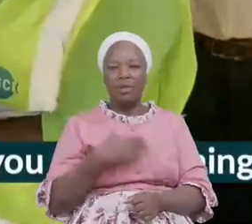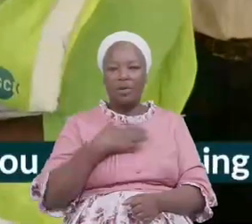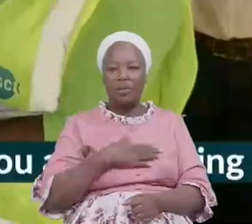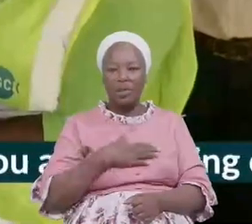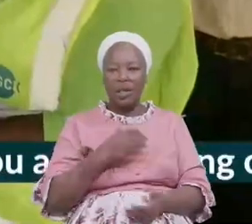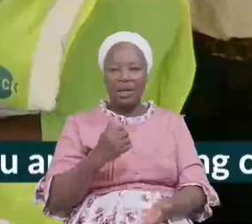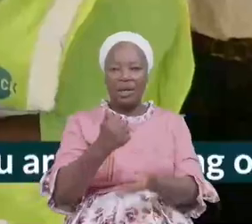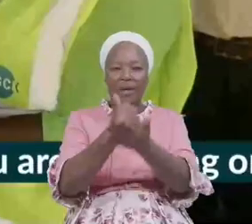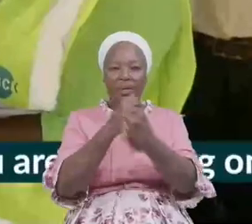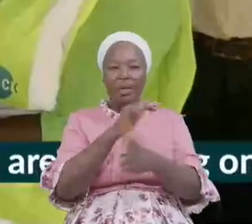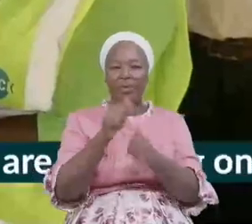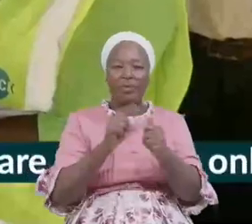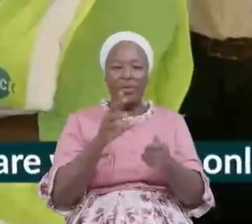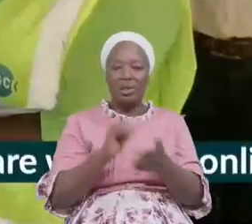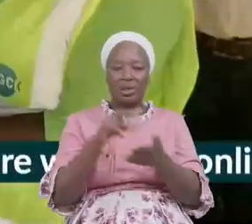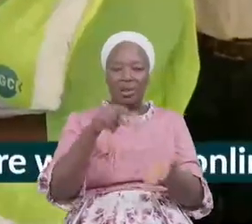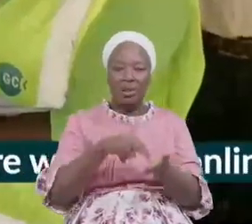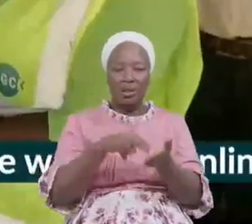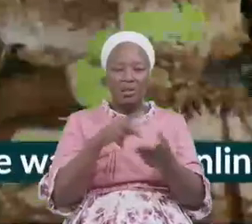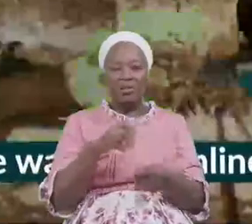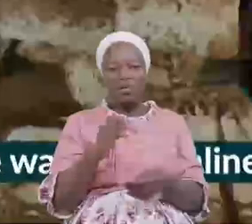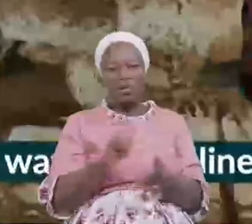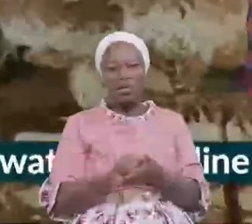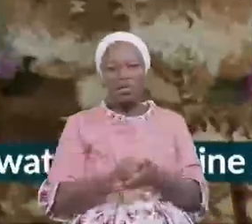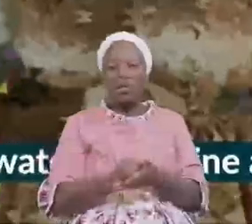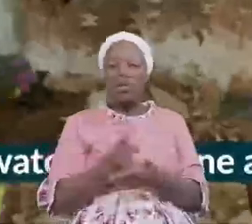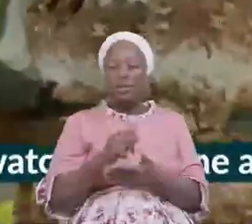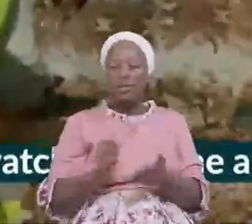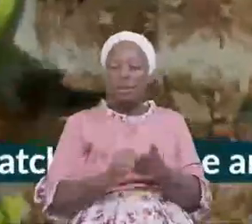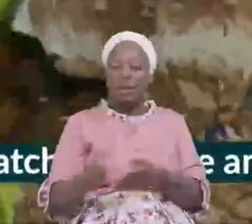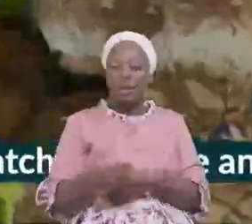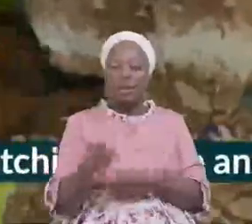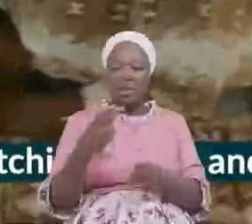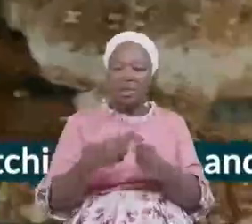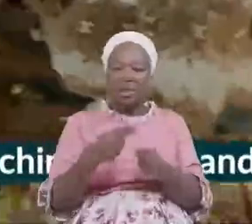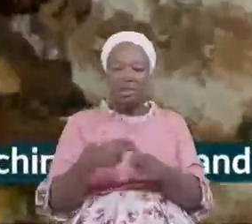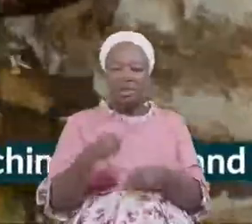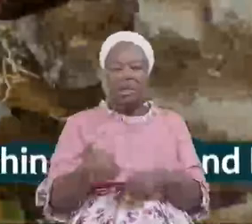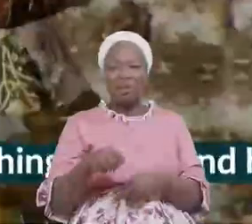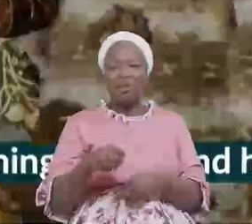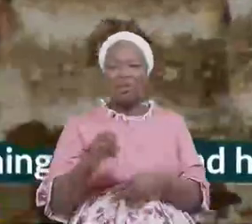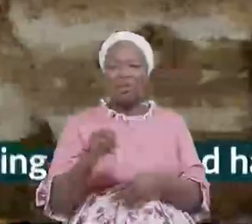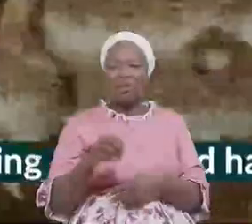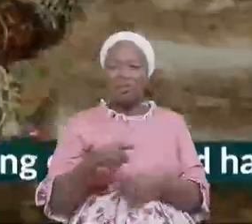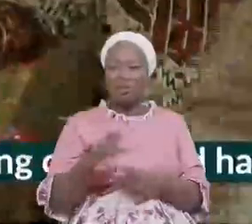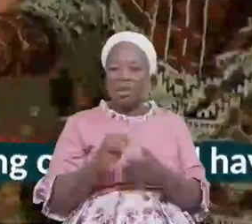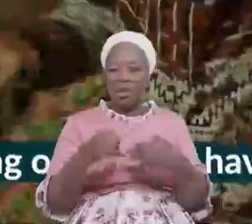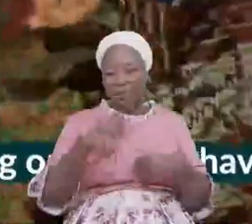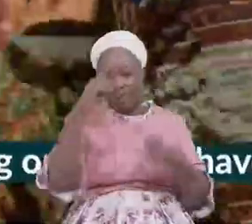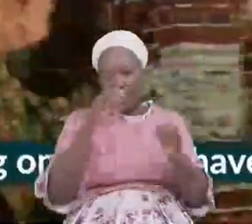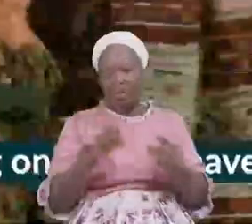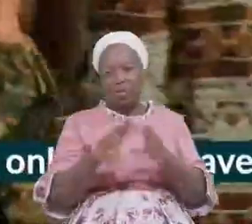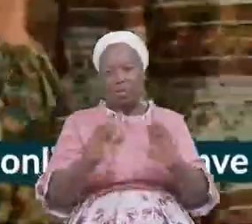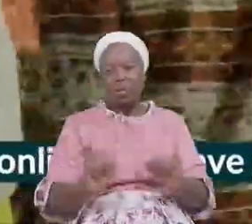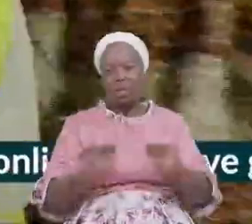Donc, partout où nous sommes, dans nos nations, dans nos églises locales, sur les champs de croisade où nous sommes, occupons-nous rapidement de ceux-là